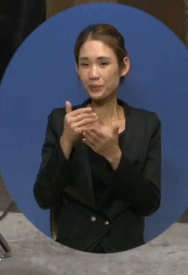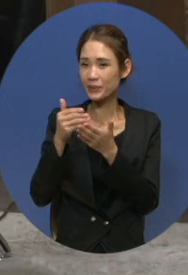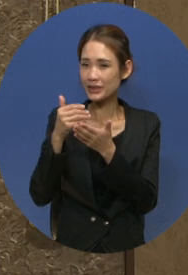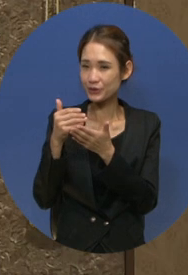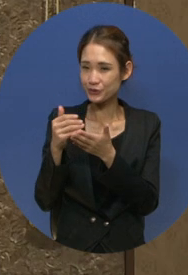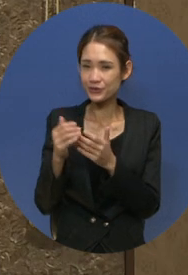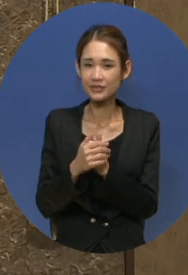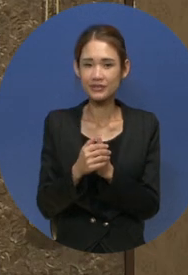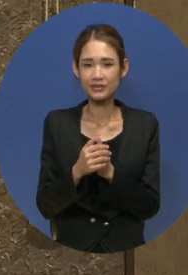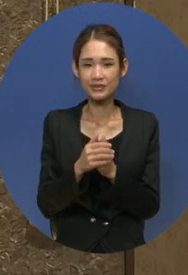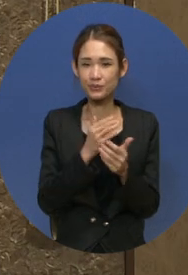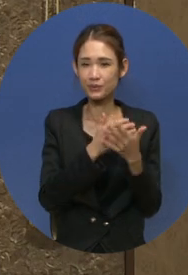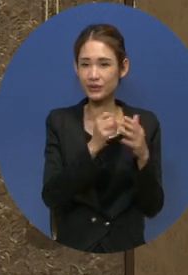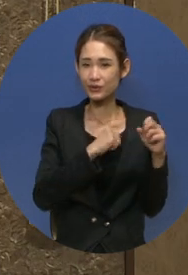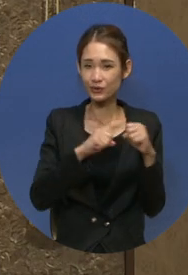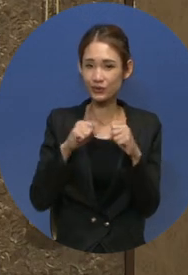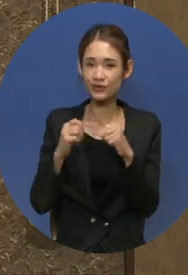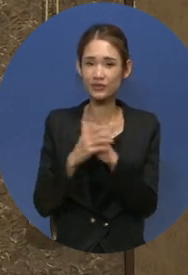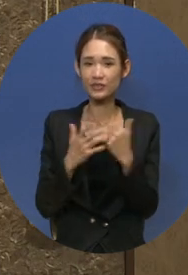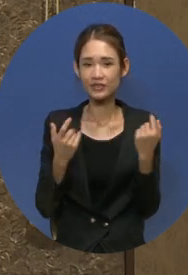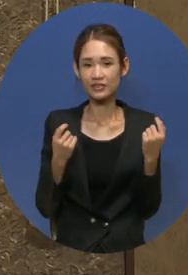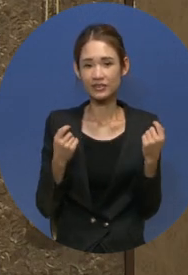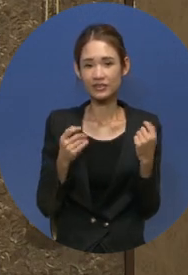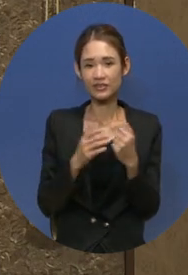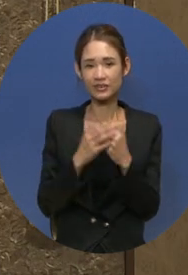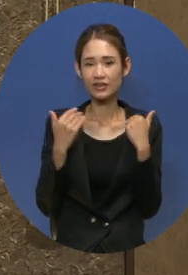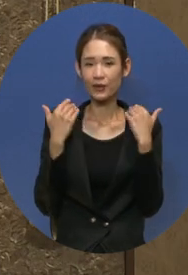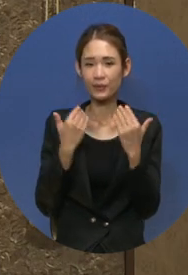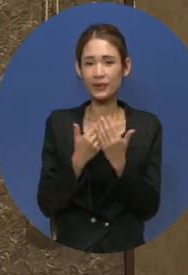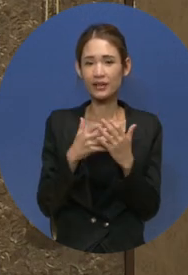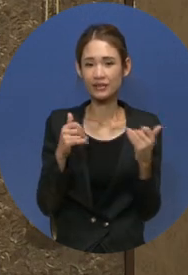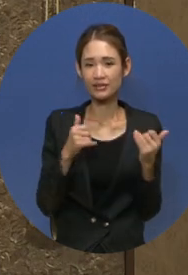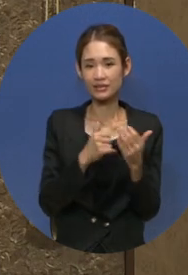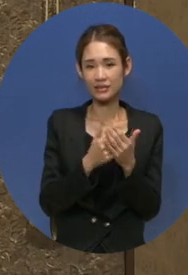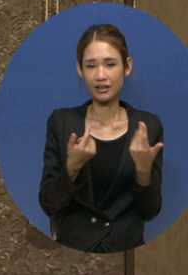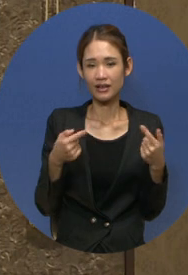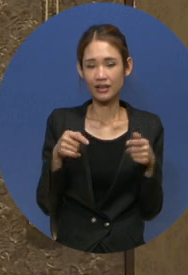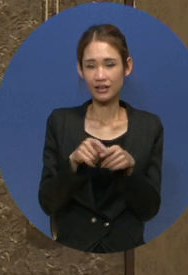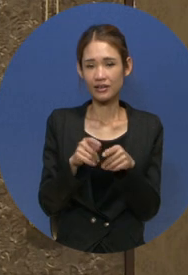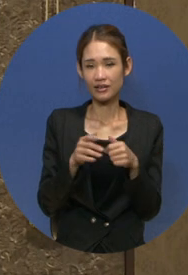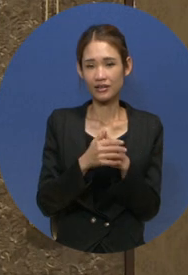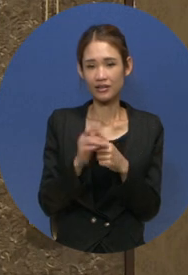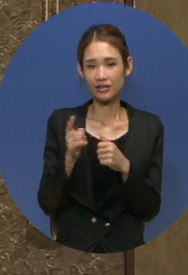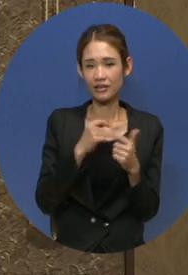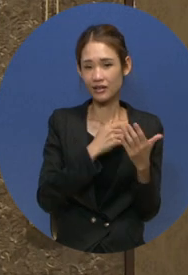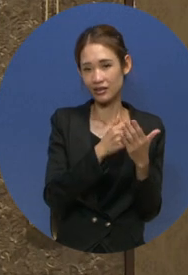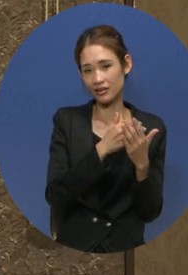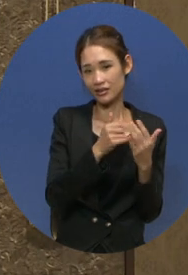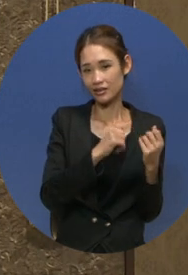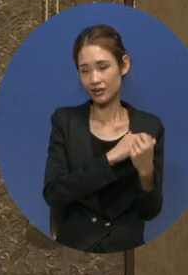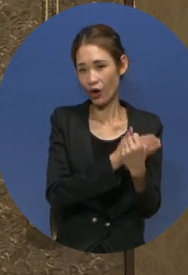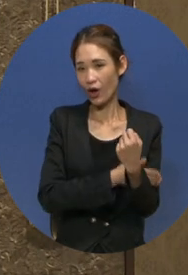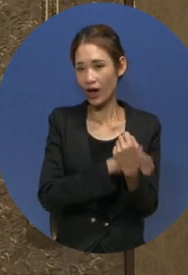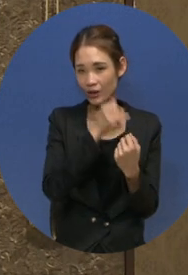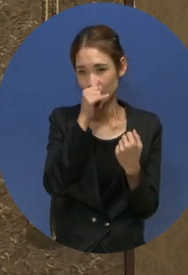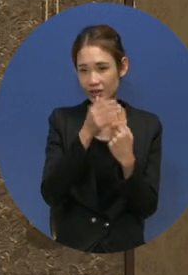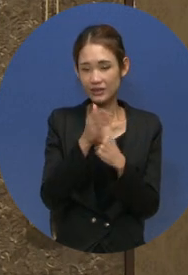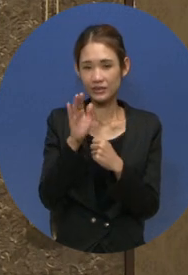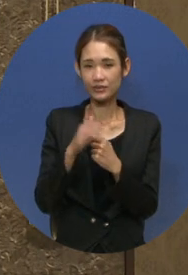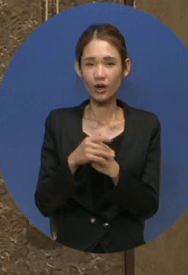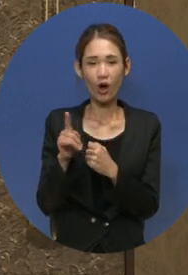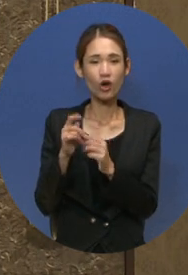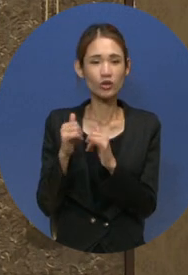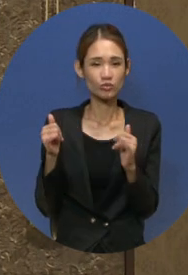활동? 거죠. 예. 네, 미술 활동이라고 예, 그렇죠. 그때 이제 이 발다장인 작가분들이 그러니까 어떤 분들은 작가로서 역량이 있는 분도 계시지만 예.